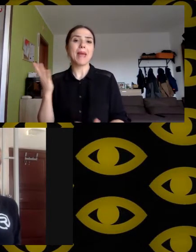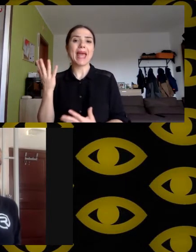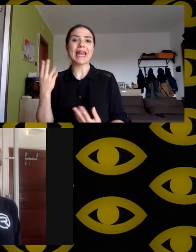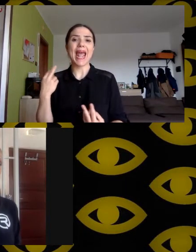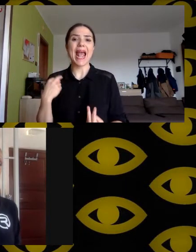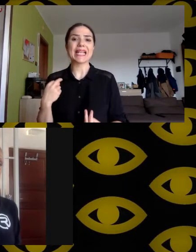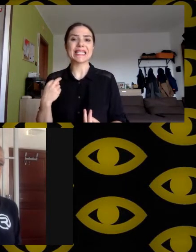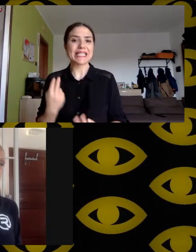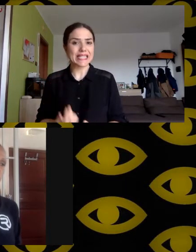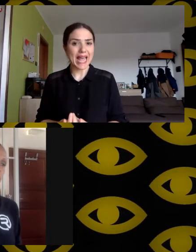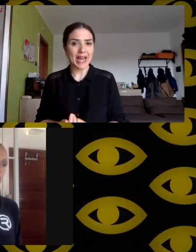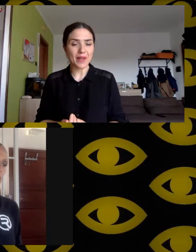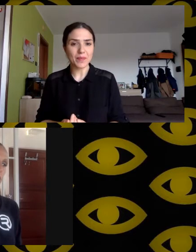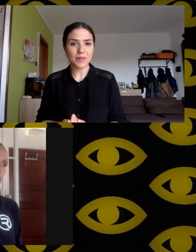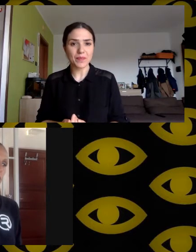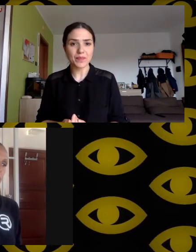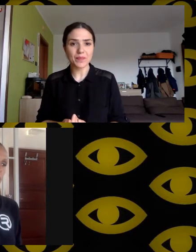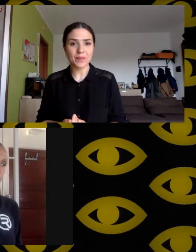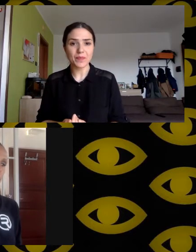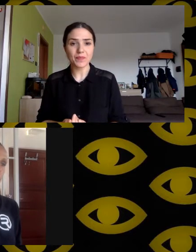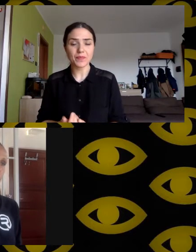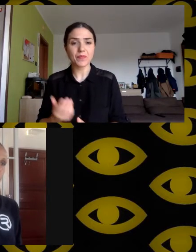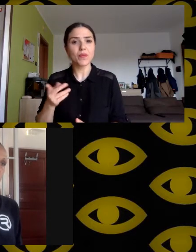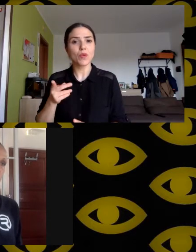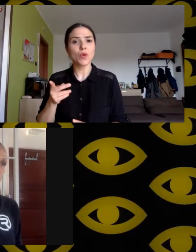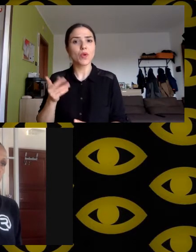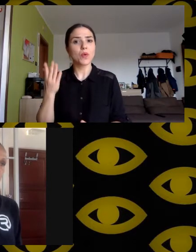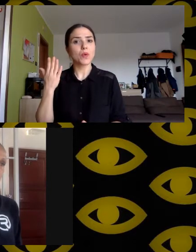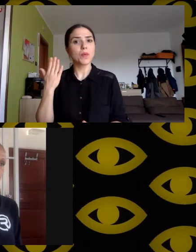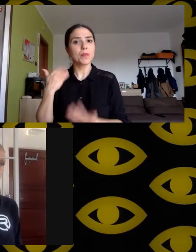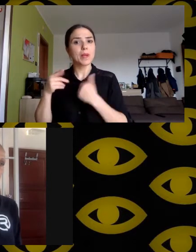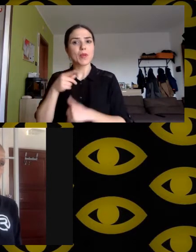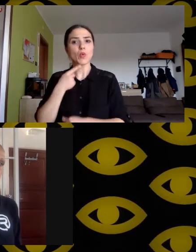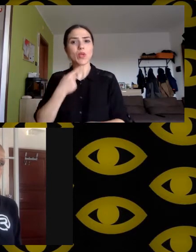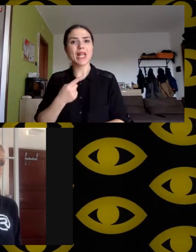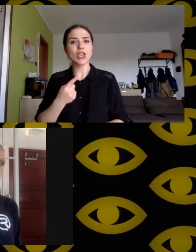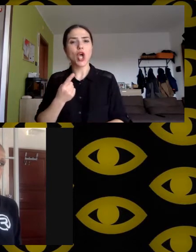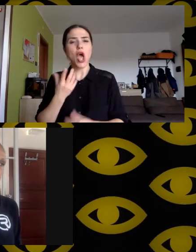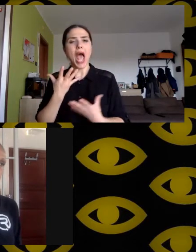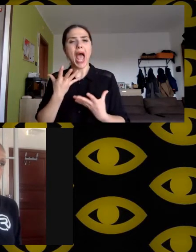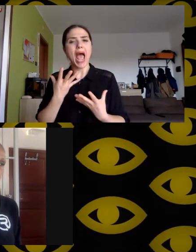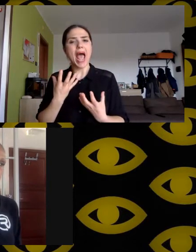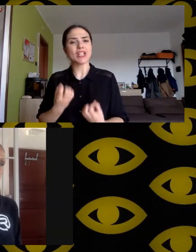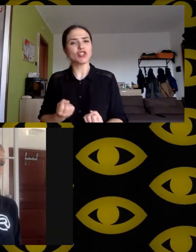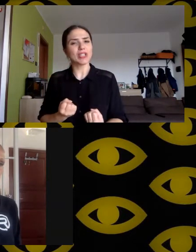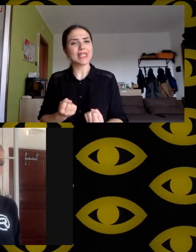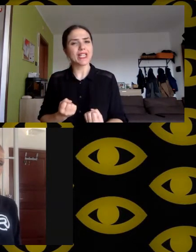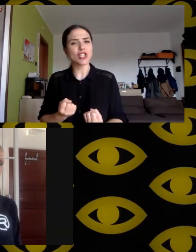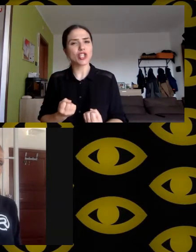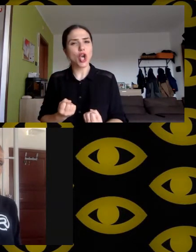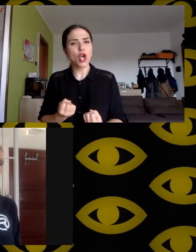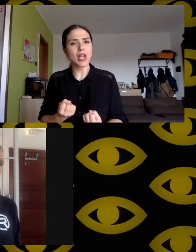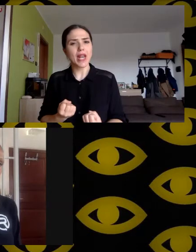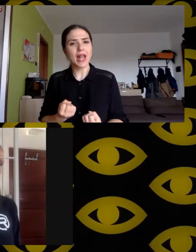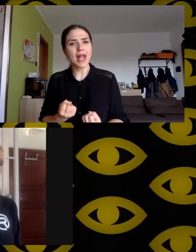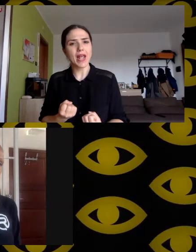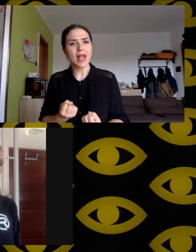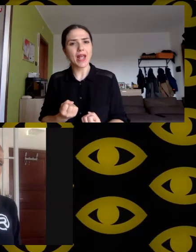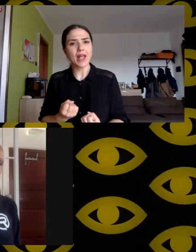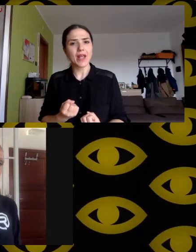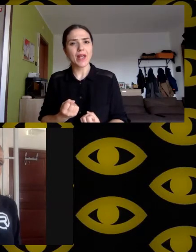di rivincita. Però prima ha detto che accettazione è una parola, forse è presente accettazione nel tuo